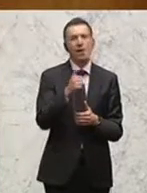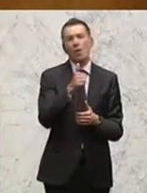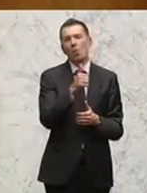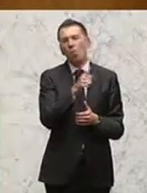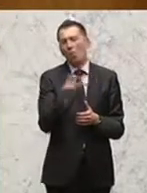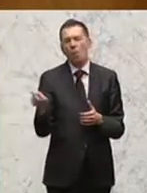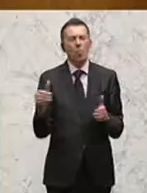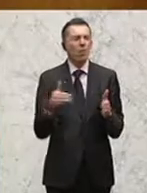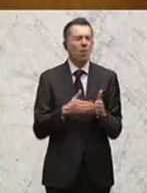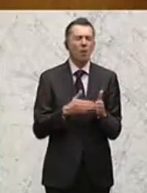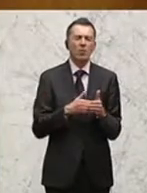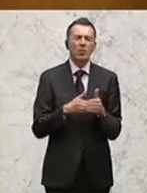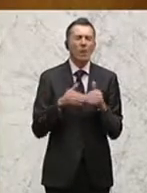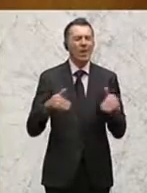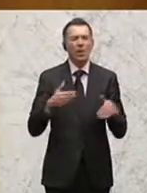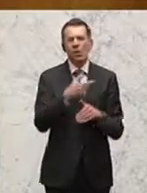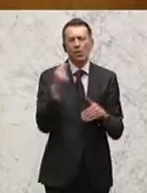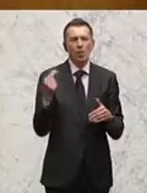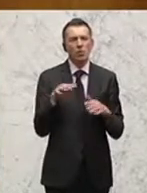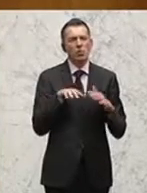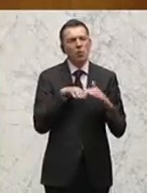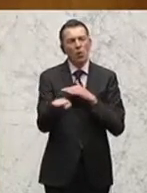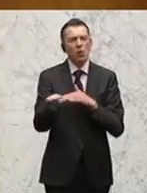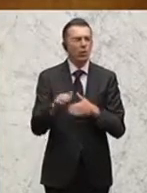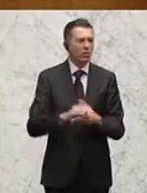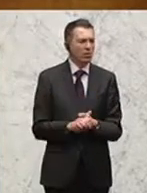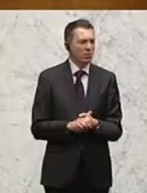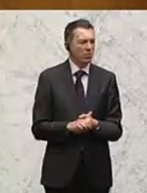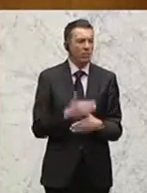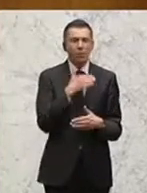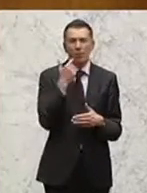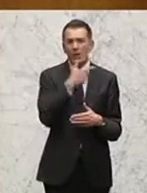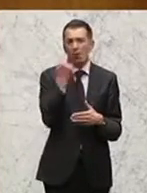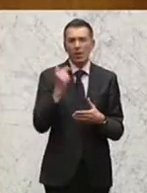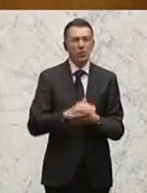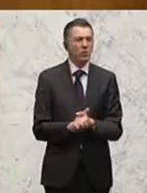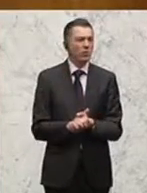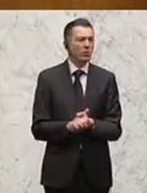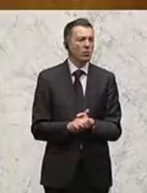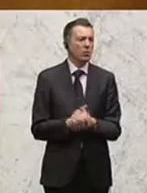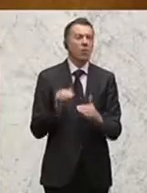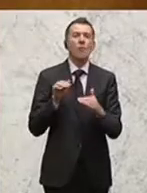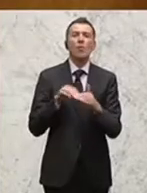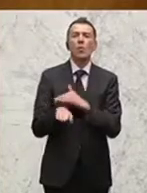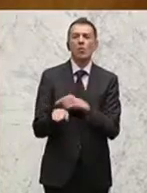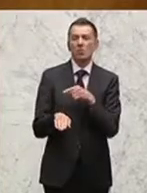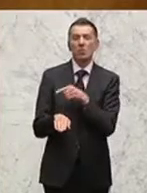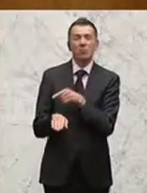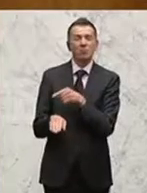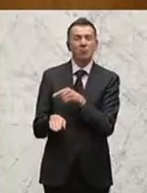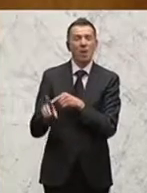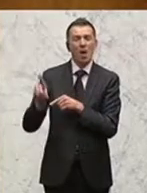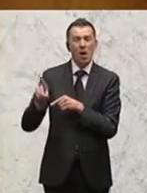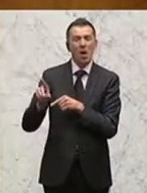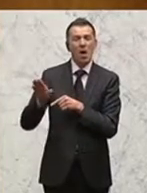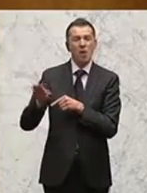Hunderttausende, ja Millionen von Menschen sind auf der Flucht. Viele Menschen flüchten vor diesen Dschihadisten und